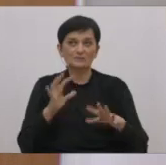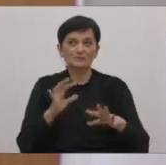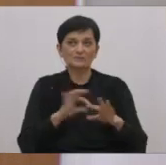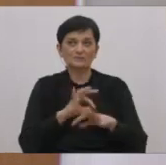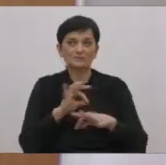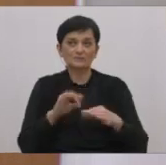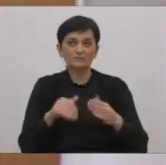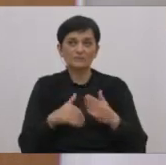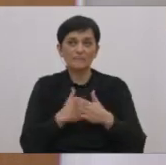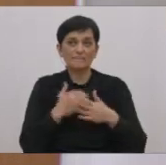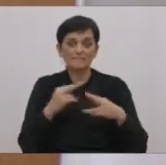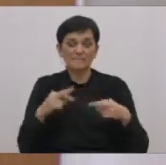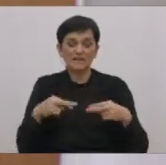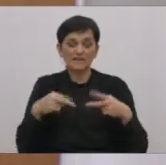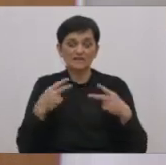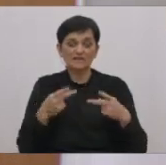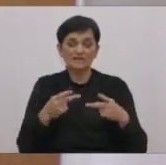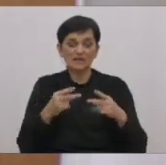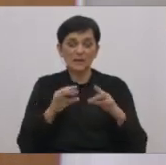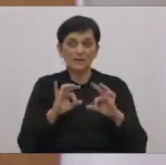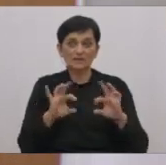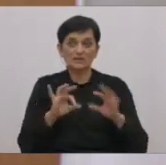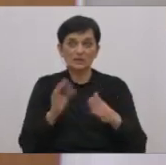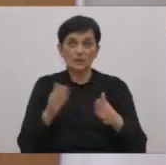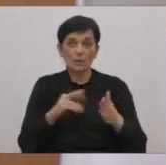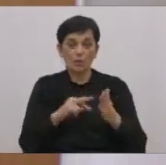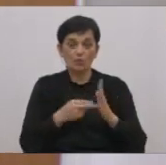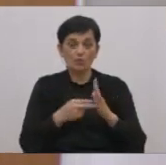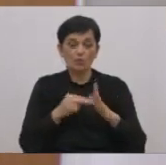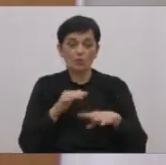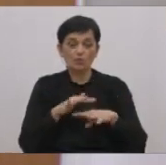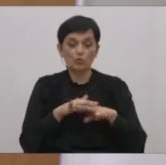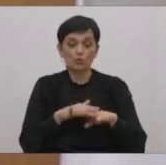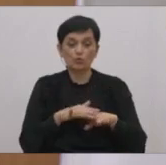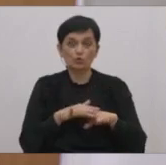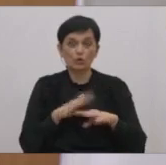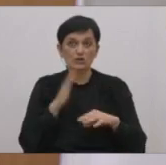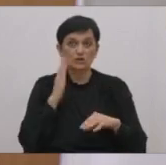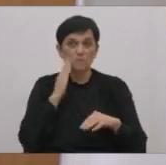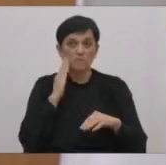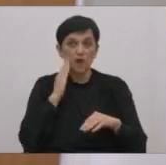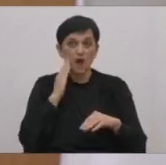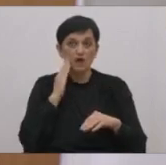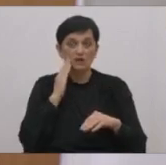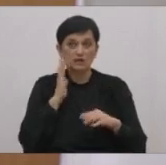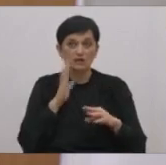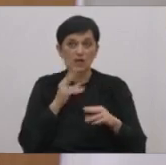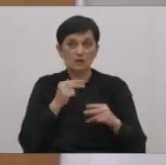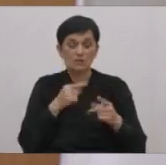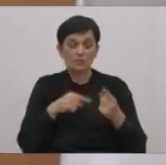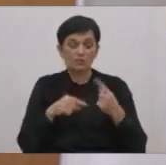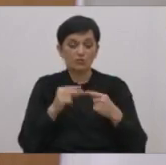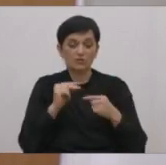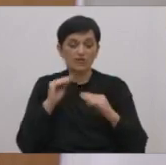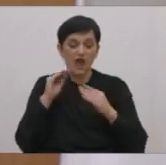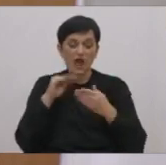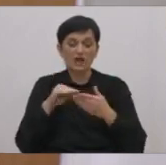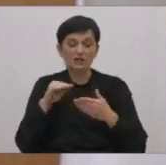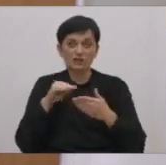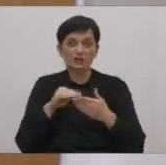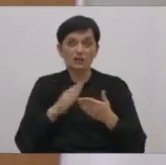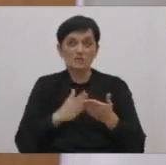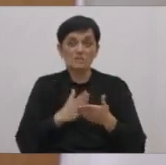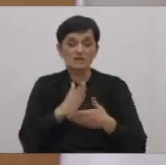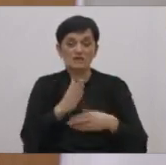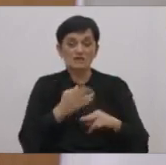პროექტი, ახალი ცვლილებები, რომელიც ბიუჯეტში მართლა მოახდენს აკუმულირებას. Თანხისა და მიზანი არის ხოლოს